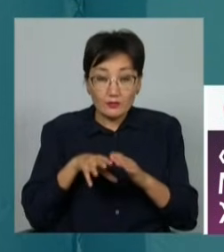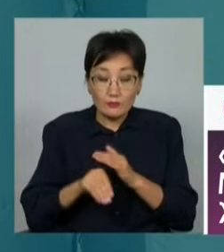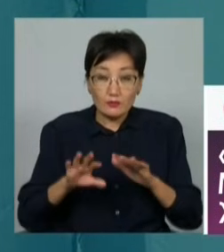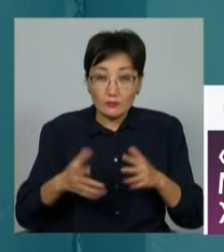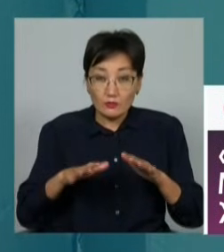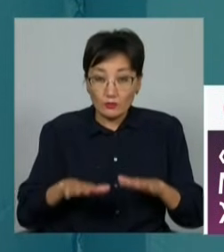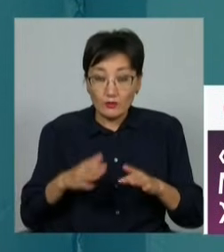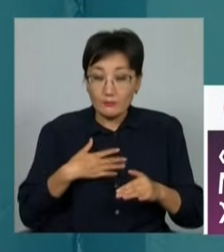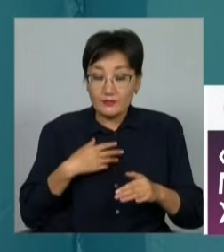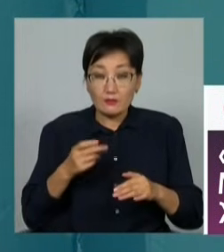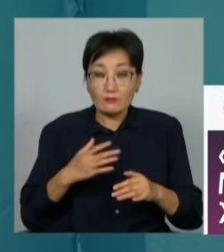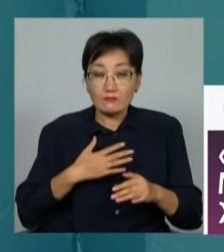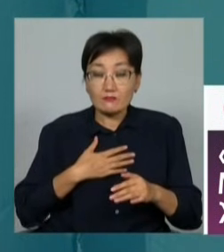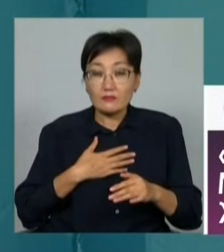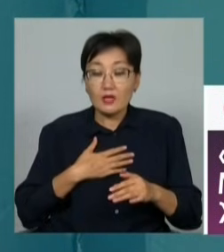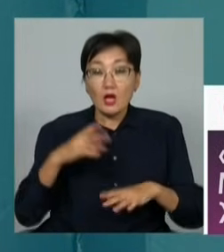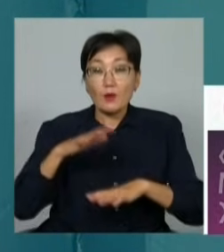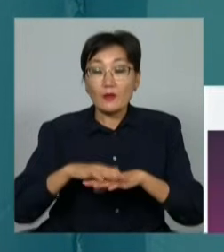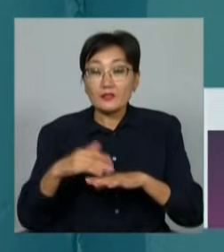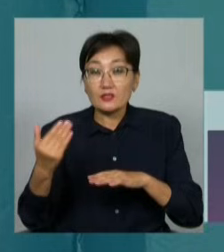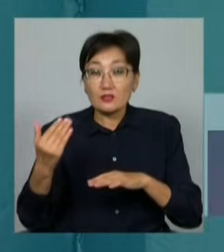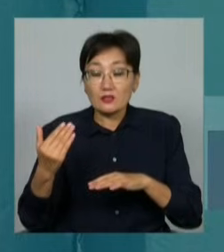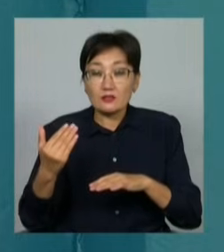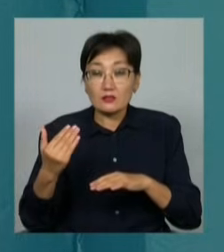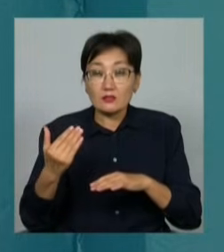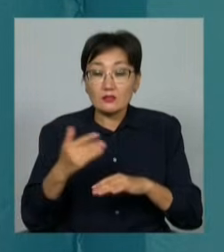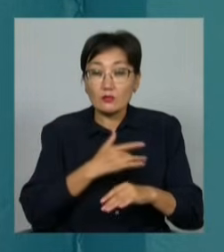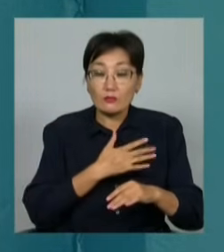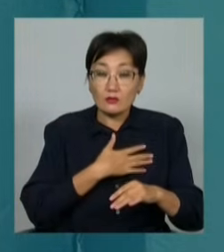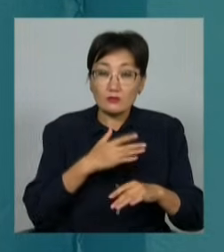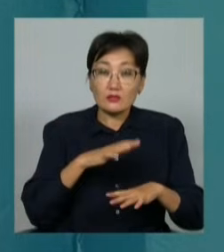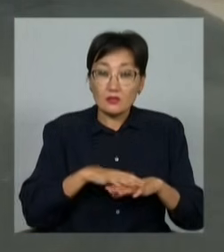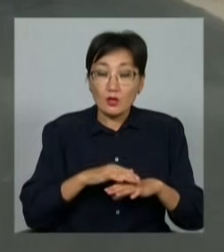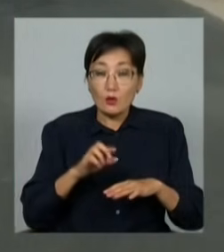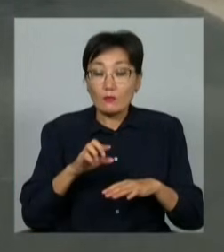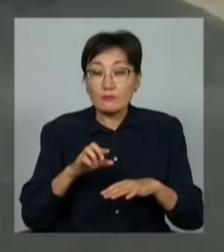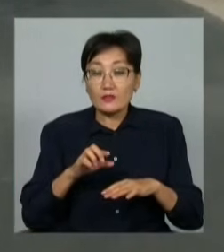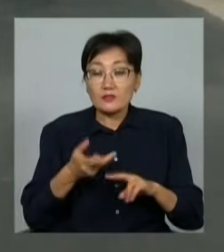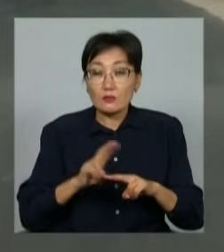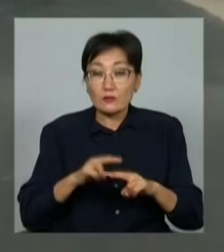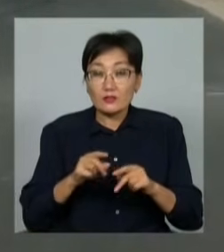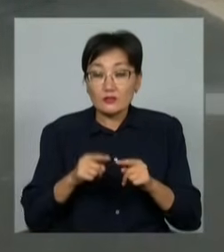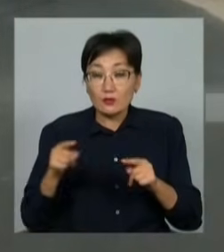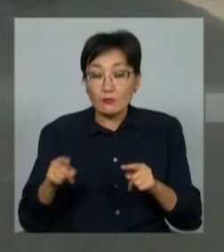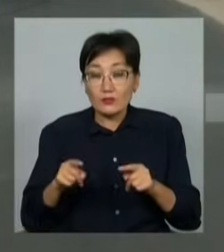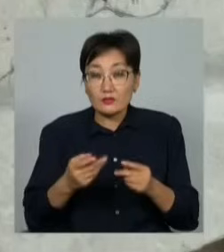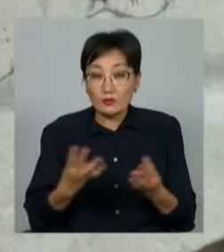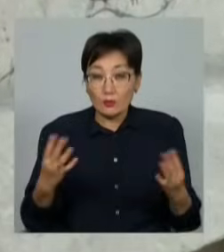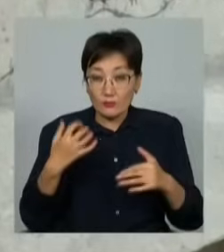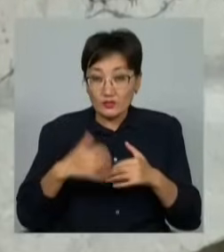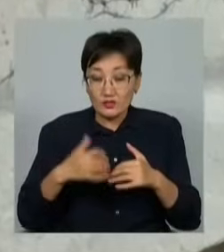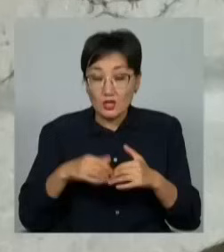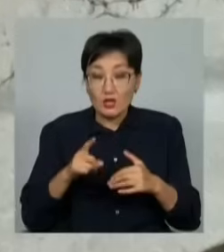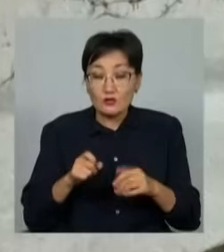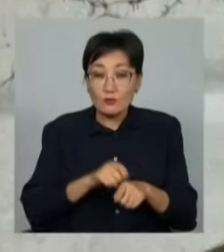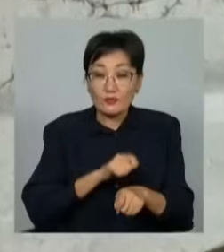жер бізге қарамайды. Бұрыннан бізге қарамайды. Ол банктің несінде тұрған, залогта тұрған банкте. Түсінгеніміз, шақырымға жоқ базаның дәл ортасындағы